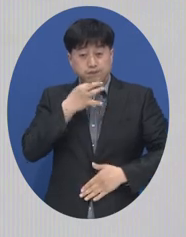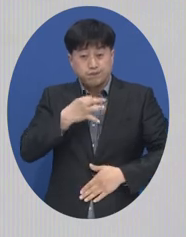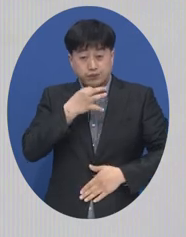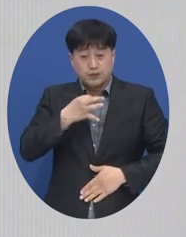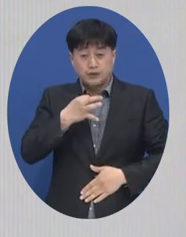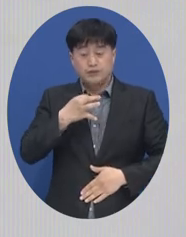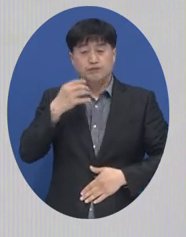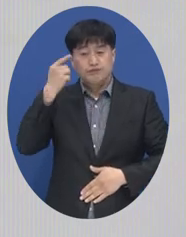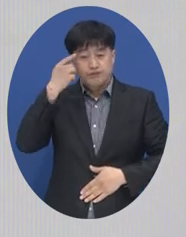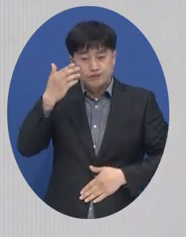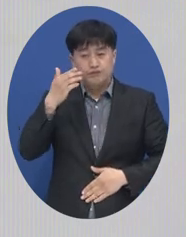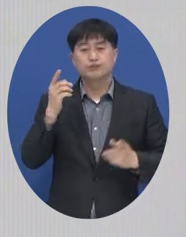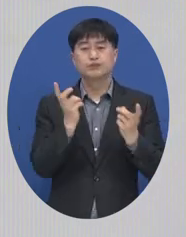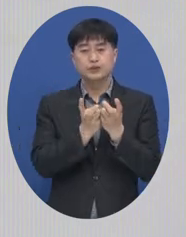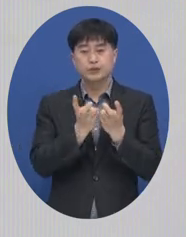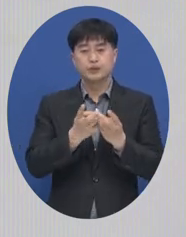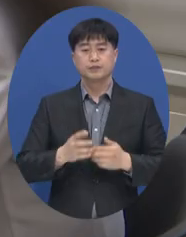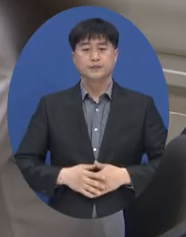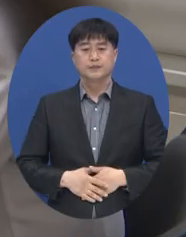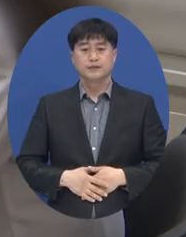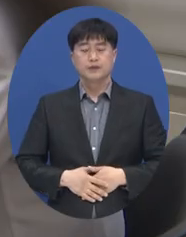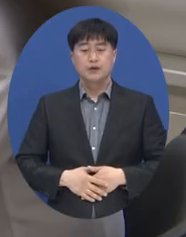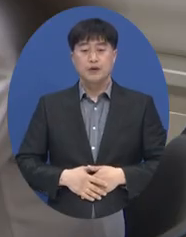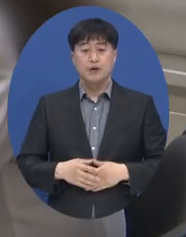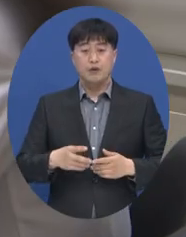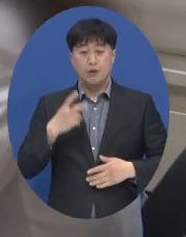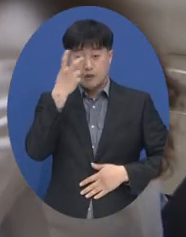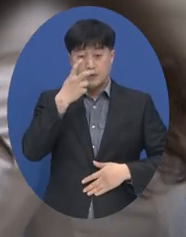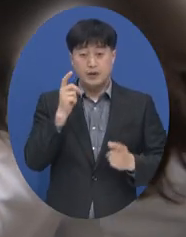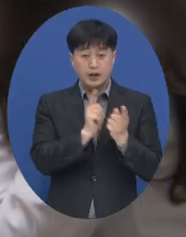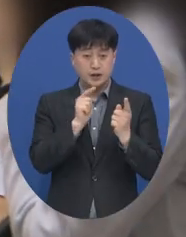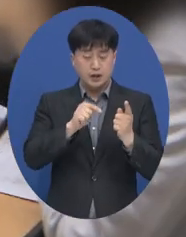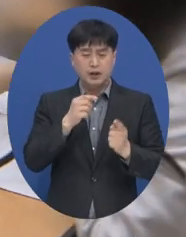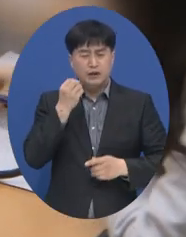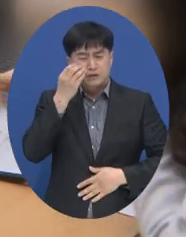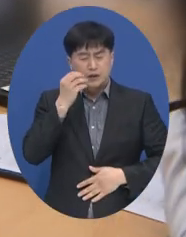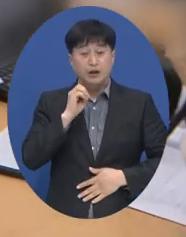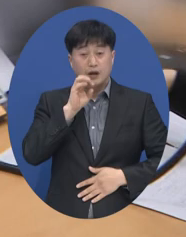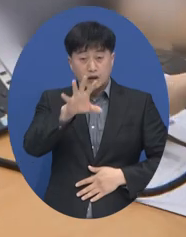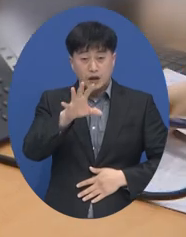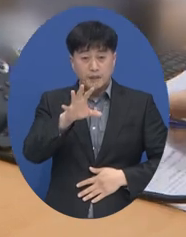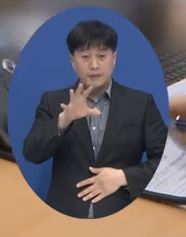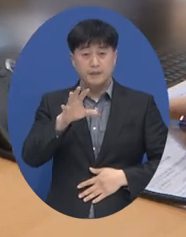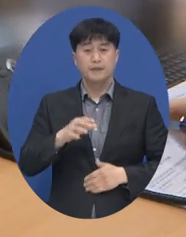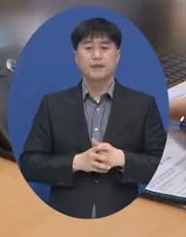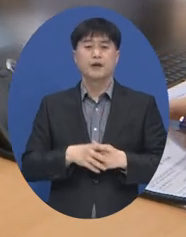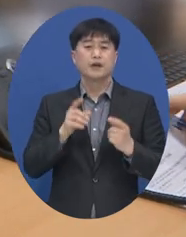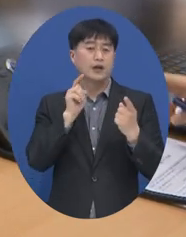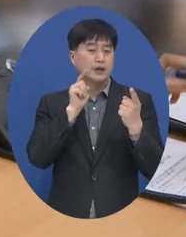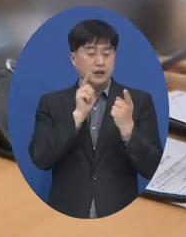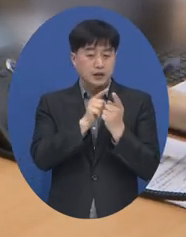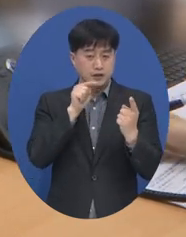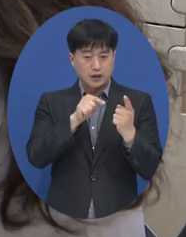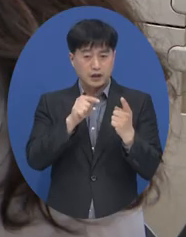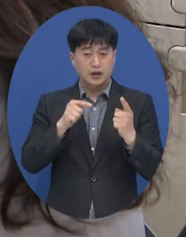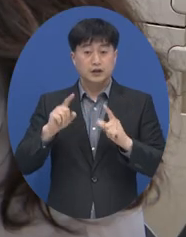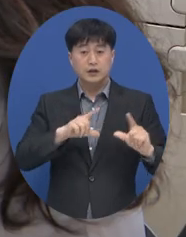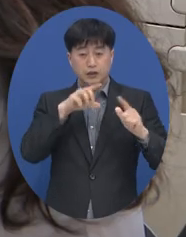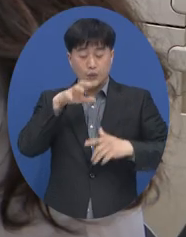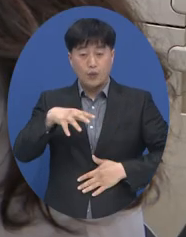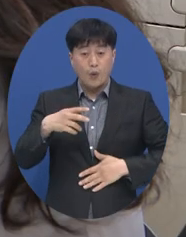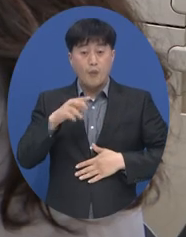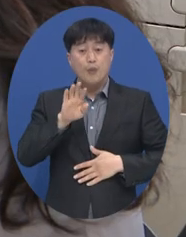호흡기 증상 여부를 묻는 방식입니다. 관리 대상자가 이상이 있다고 답할 경우엔 대상자에게 거주